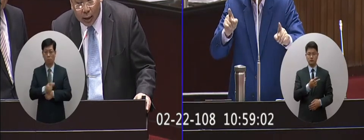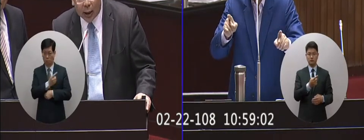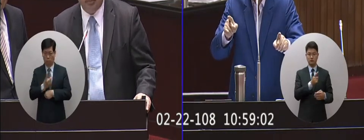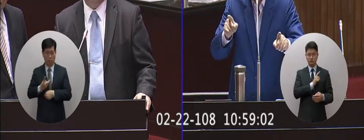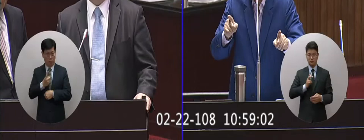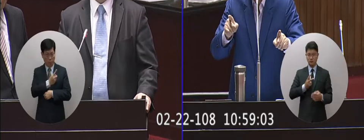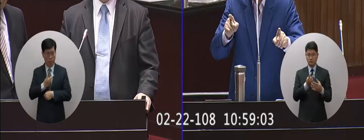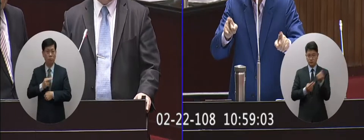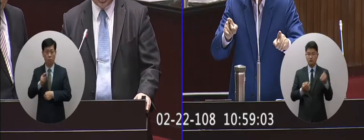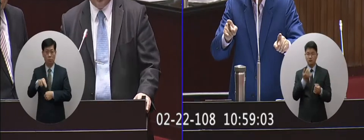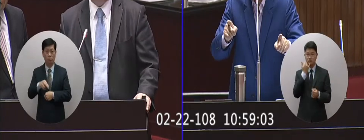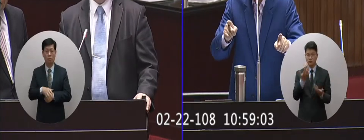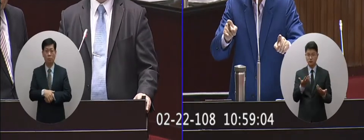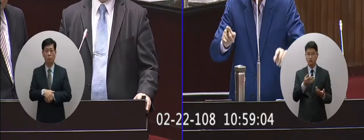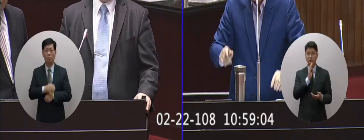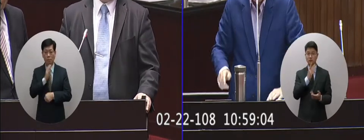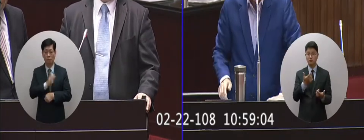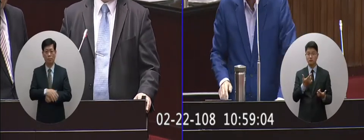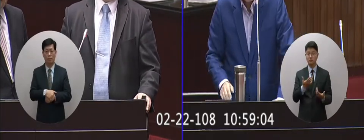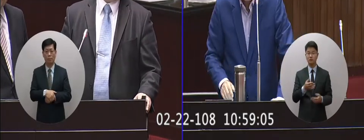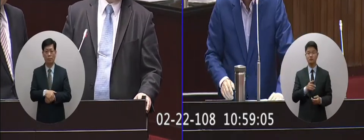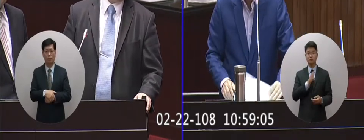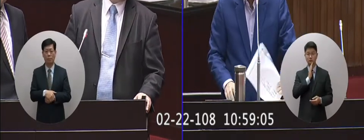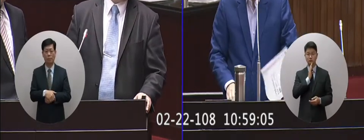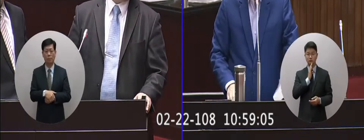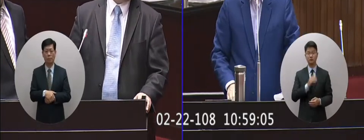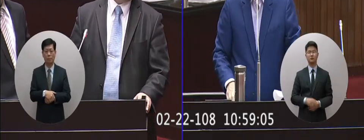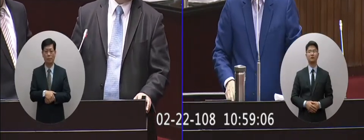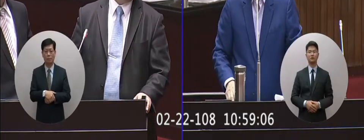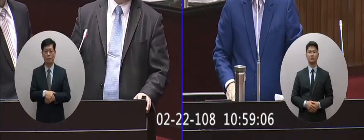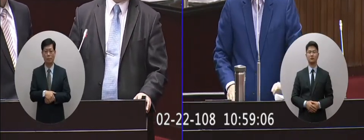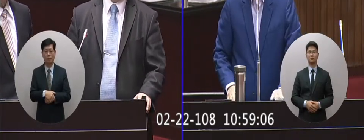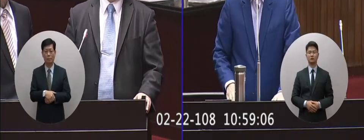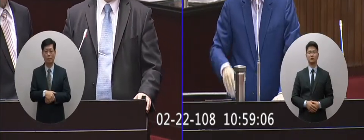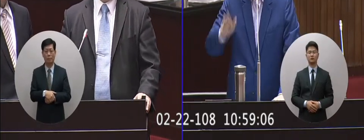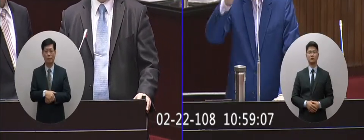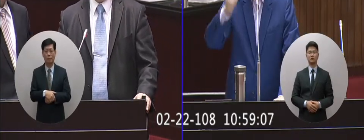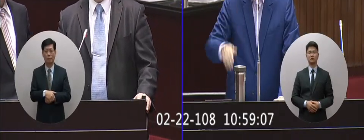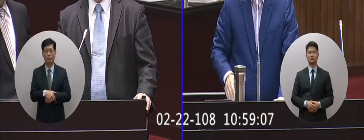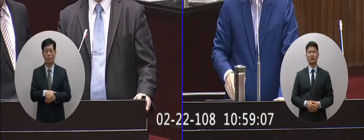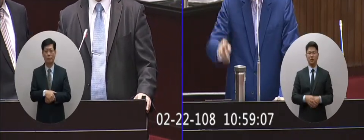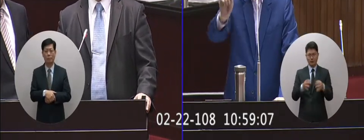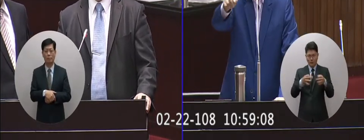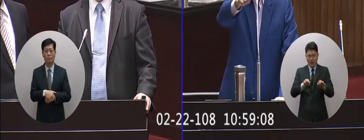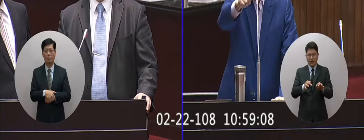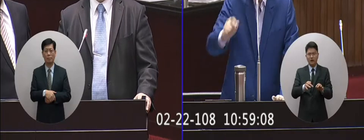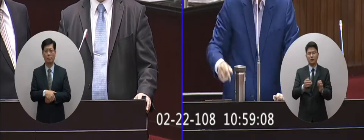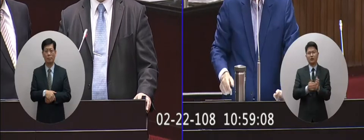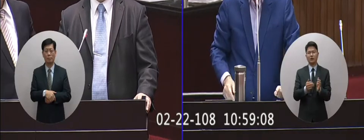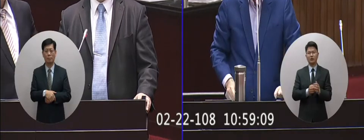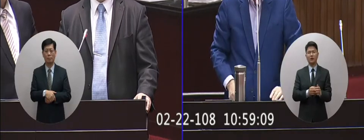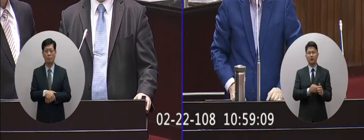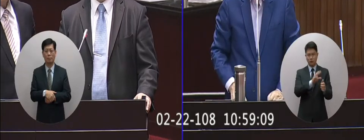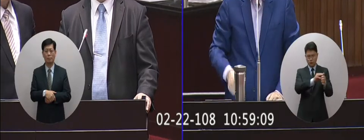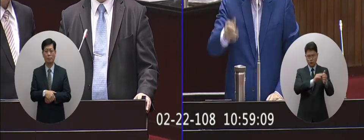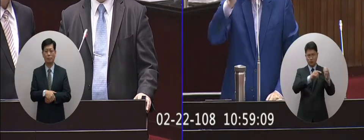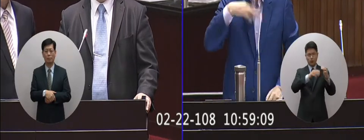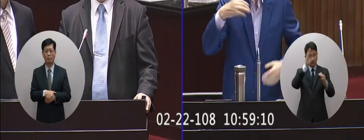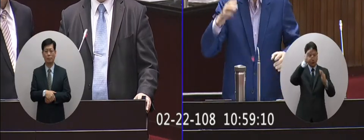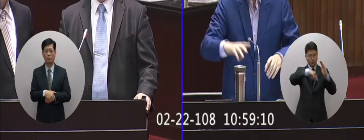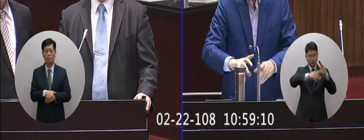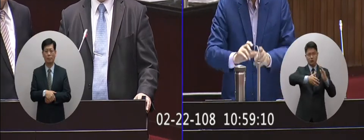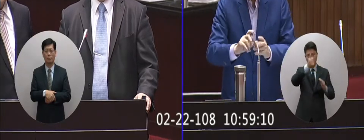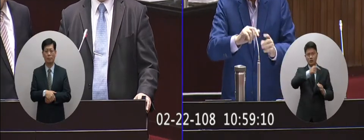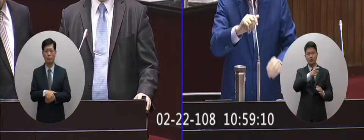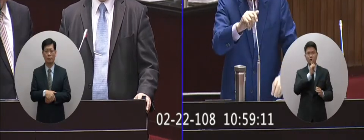不是？是还不是？是还不是？是哈。短短的一句话，一句话就讲清了。学学苏院长了，你在浪